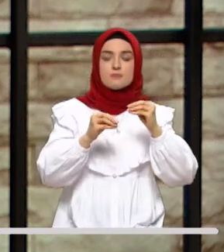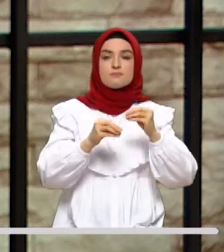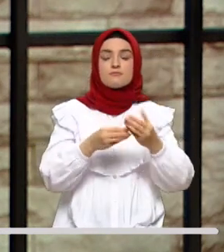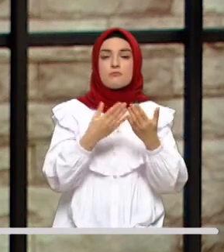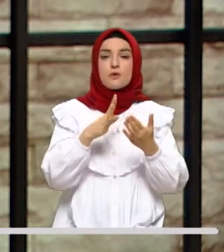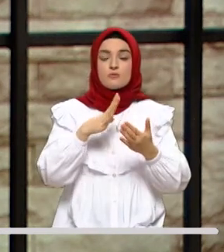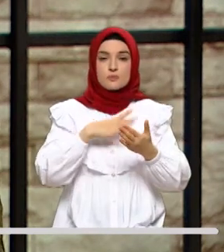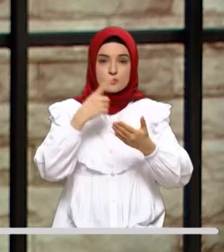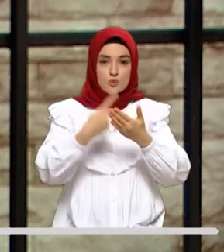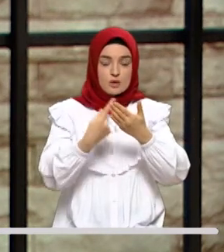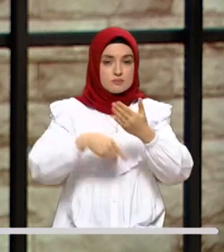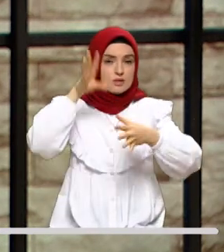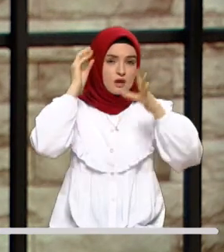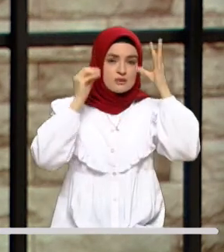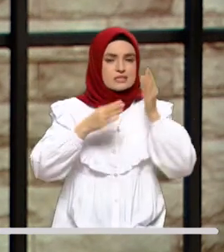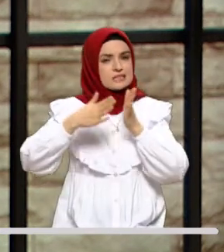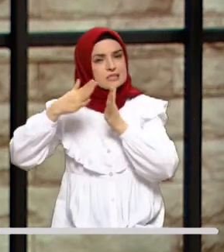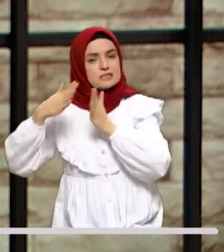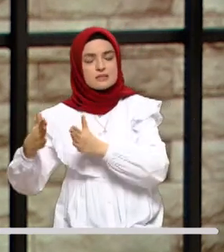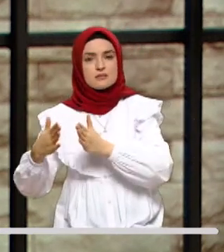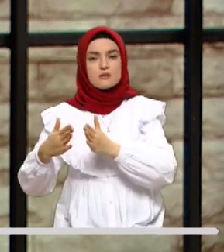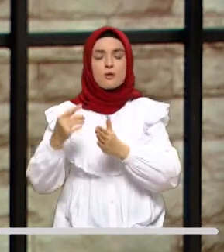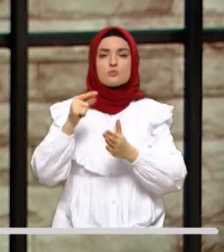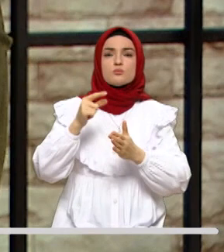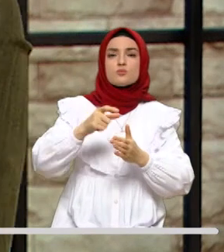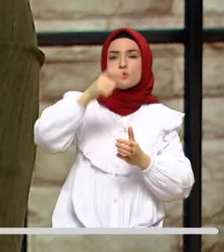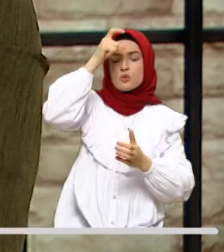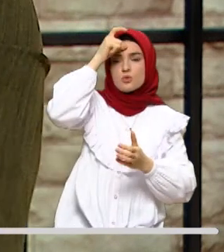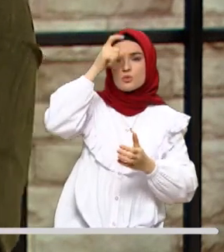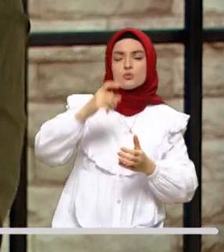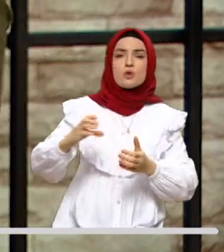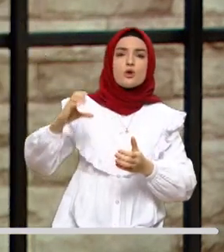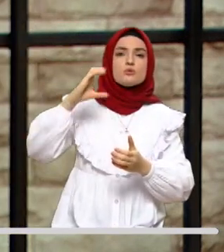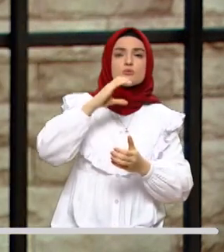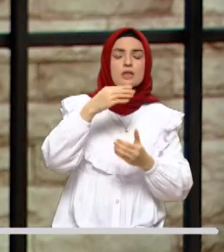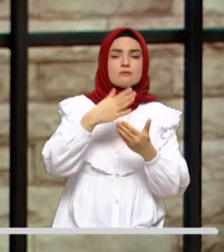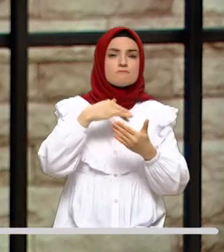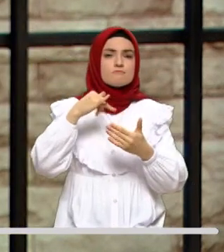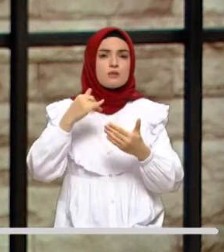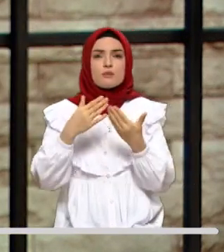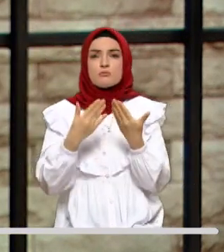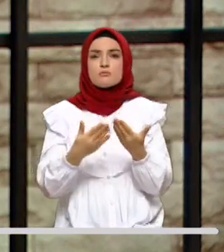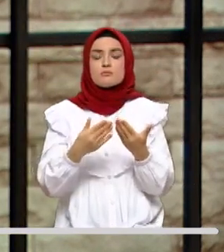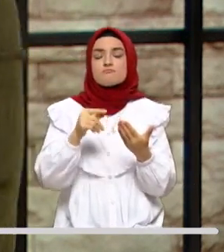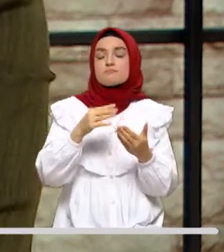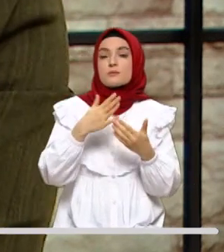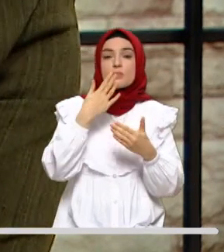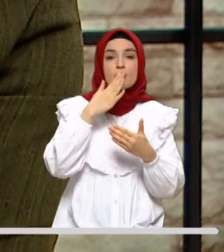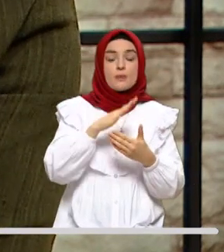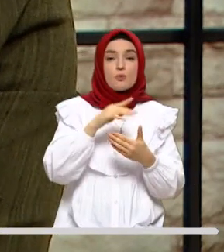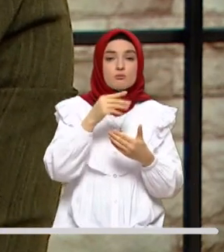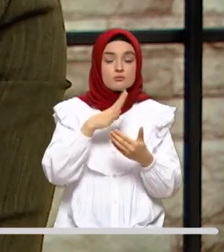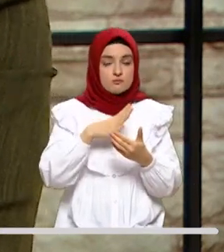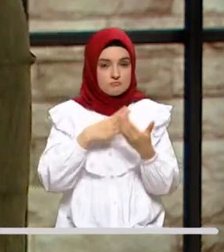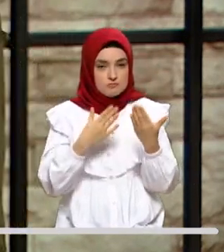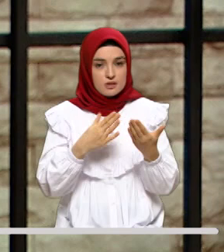hafızlar, Kur'an-ı Kerim'in hafızlarının yanı sıra. Bugün Türkiye Cumhuriyeti'nde ben bir Safahat hafızına rastlayamadım. Olan varsa gidip elini